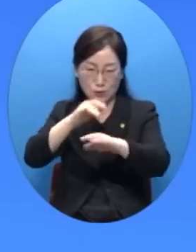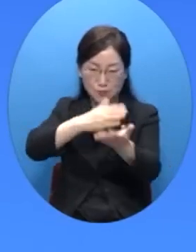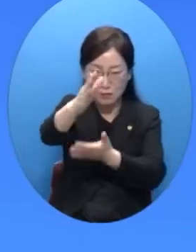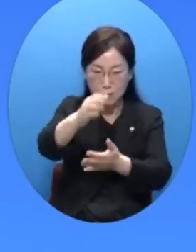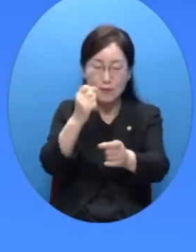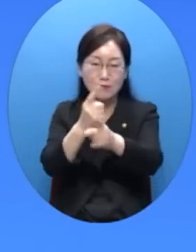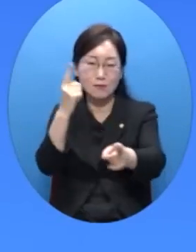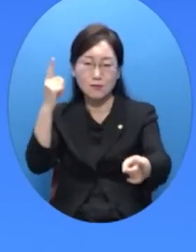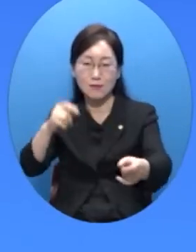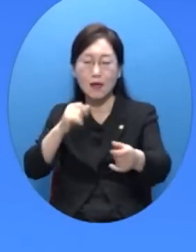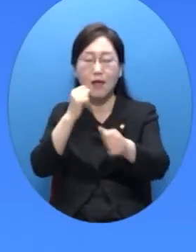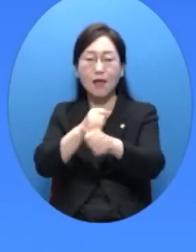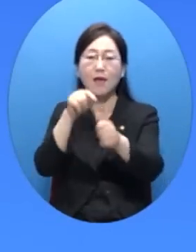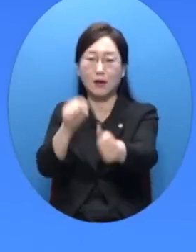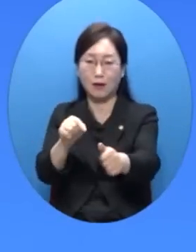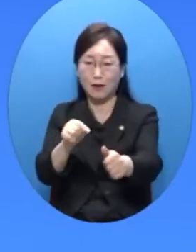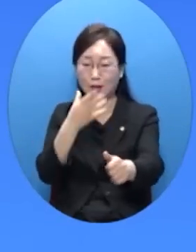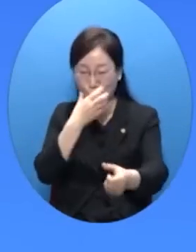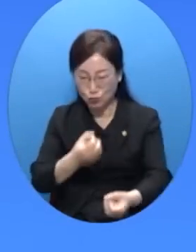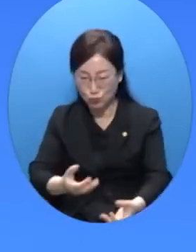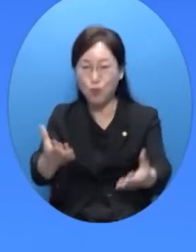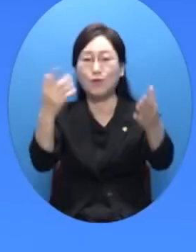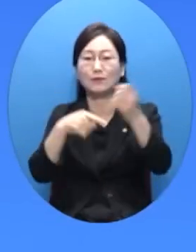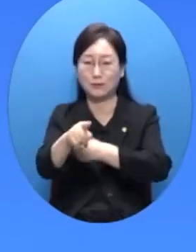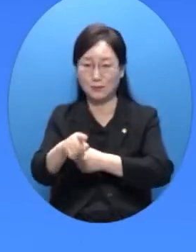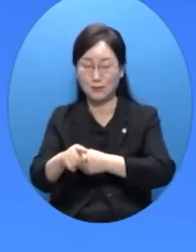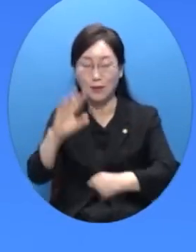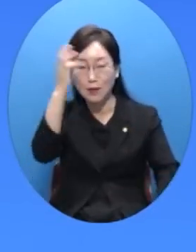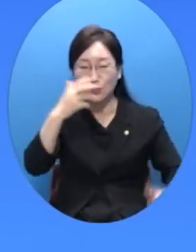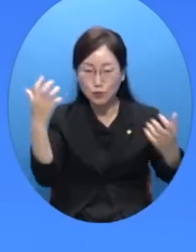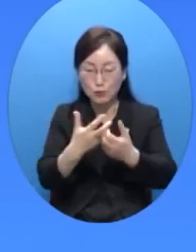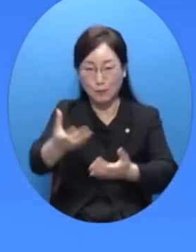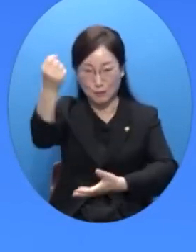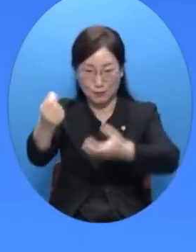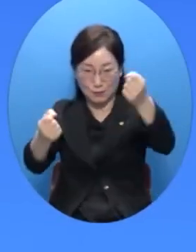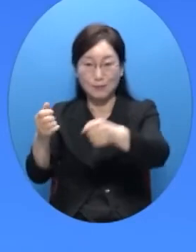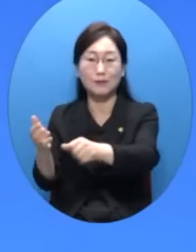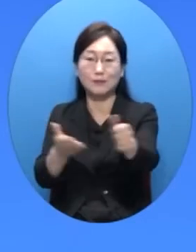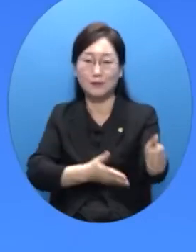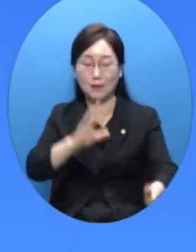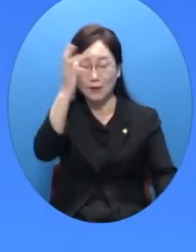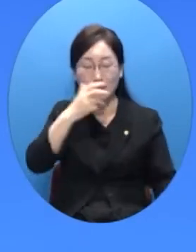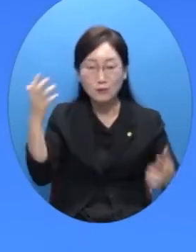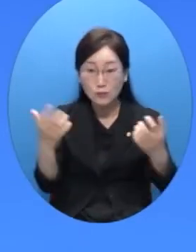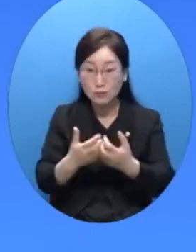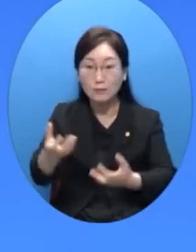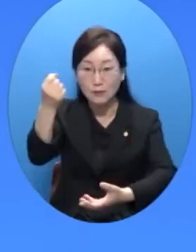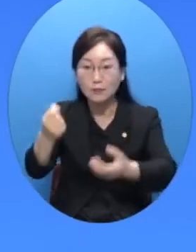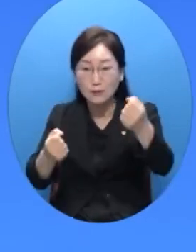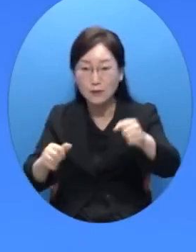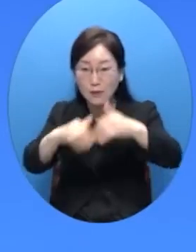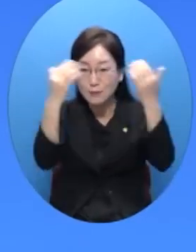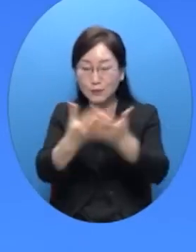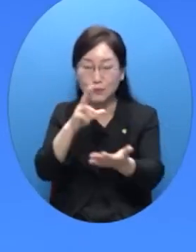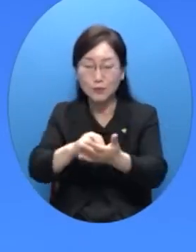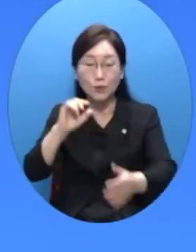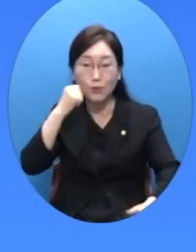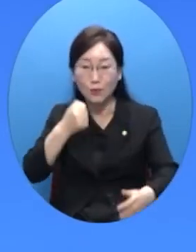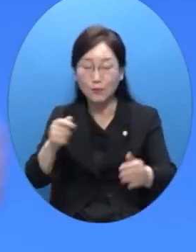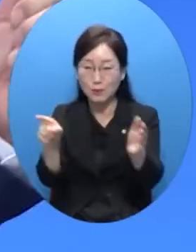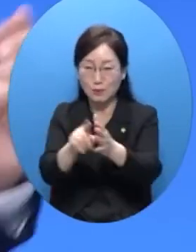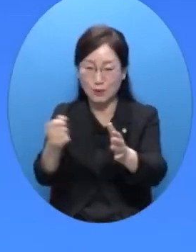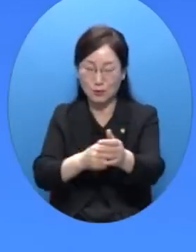승리하라는 축복의 말씀인 것입니다. 여러분 모두가 성령으로 충만을 받으시길 바랍니다. 성령으로 충만을 받아서 모든 문제 어려움을